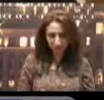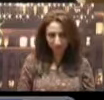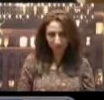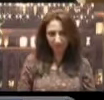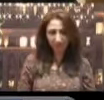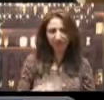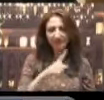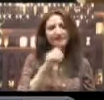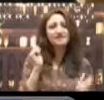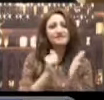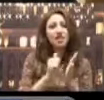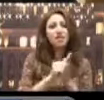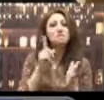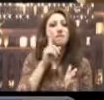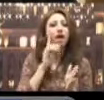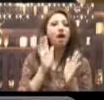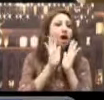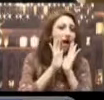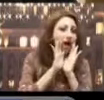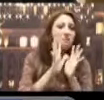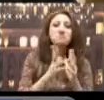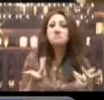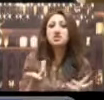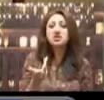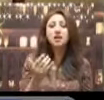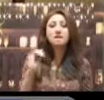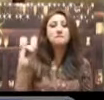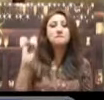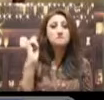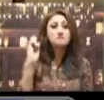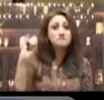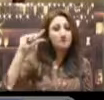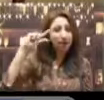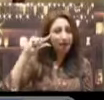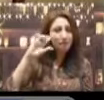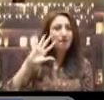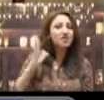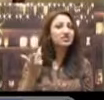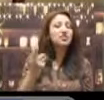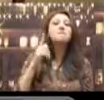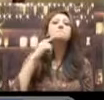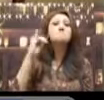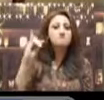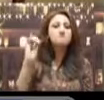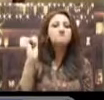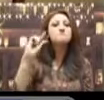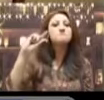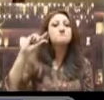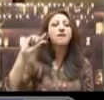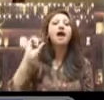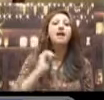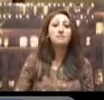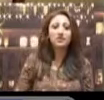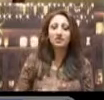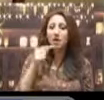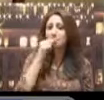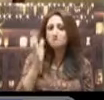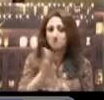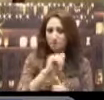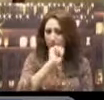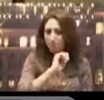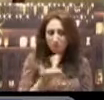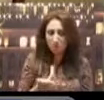البيت مامتك تندرك ايه، محمد ولا يوسف؟ محمد. مراتك؟ مراتي ساعات يوسف وساعات محمد، بس